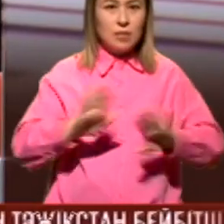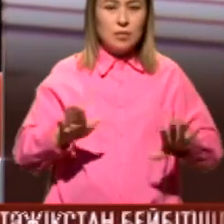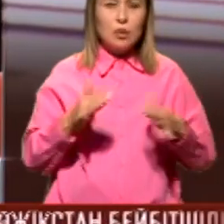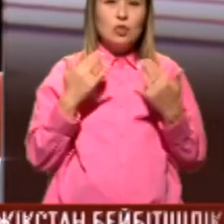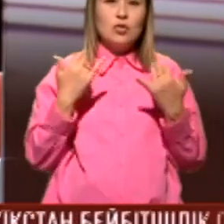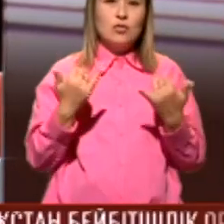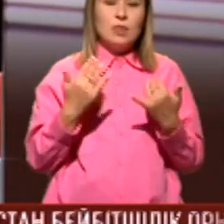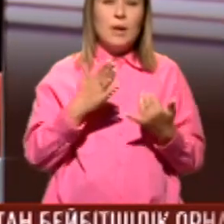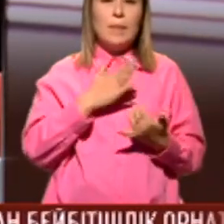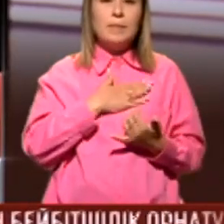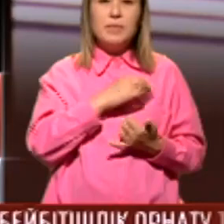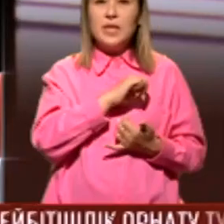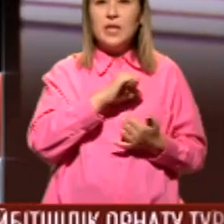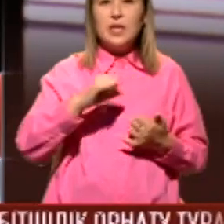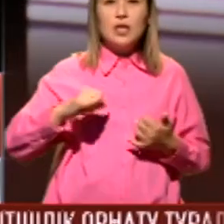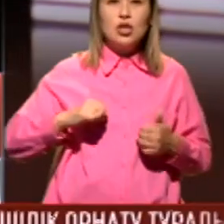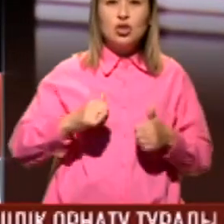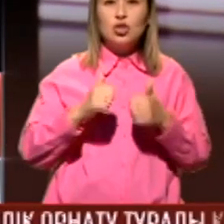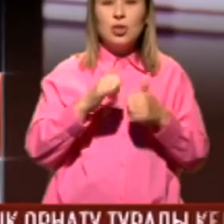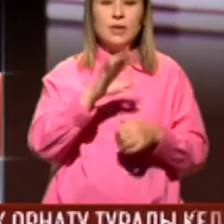Сондықтан біздің қазіргі ең жақсы